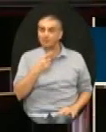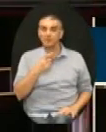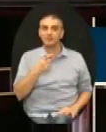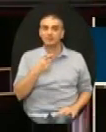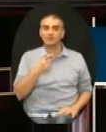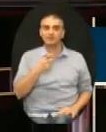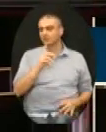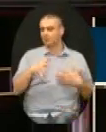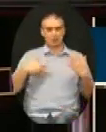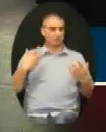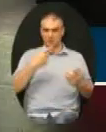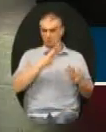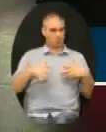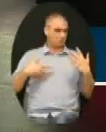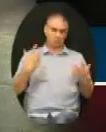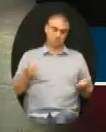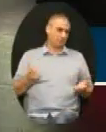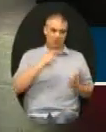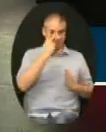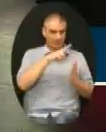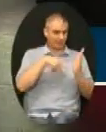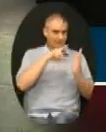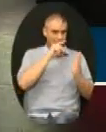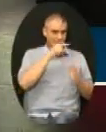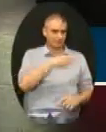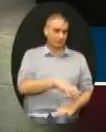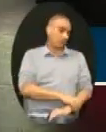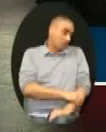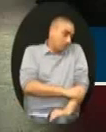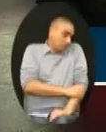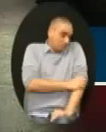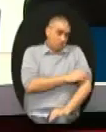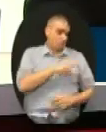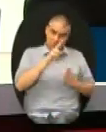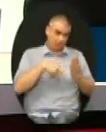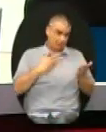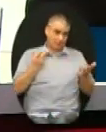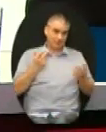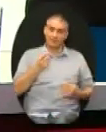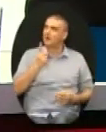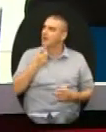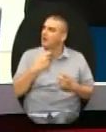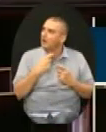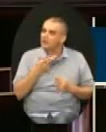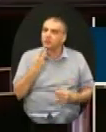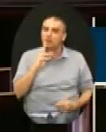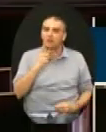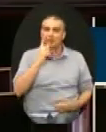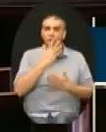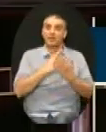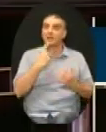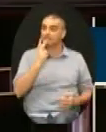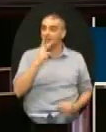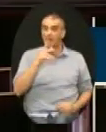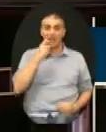אתם לא מתרגשים. לא קראת את זה בטוויטר, אבל אני מניח. לא קראתי וזה לא יהיה. לא, חבר הכנסת מוזס, יותר מזה. יש שיגידו